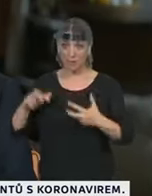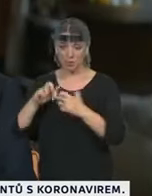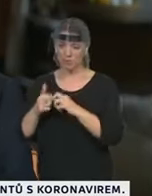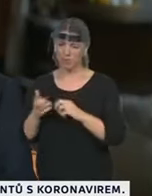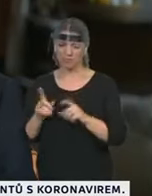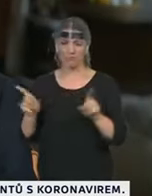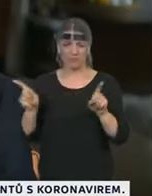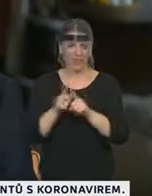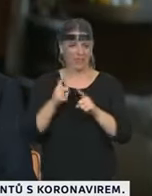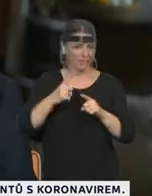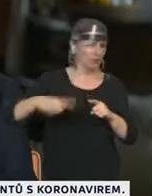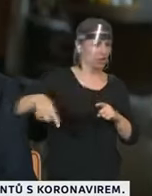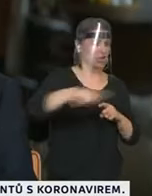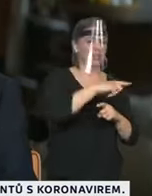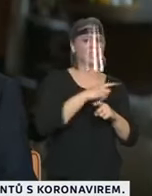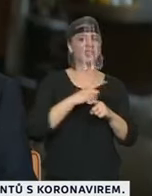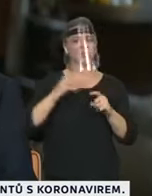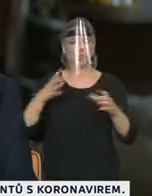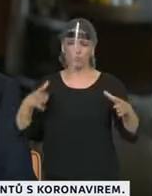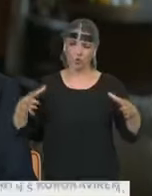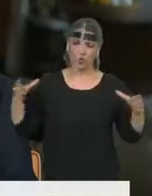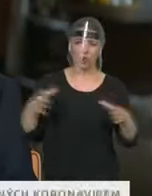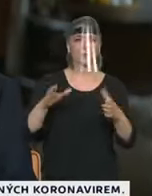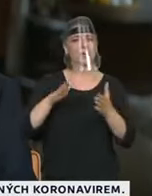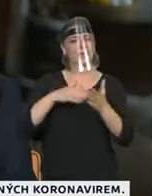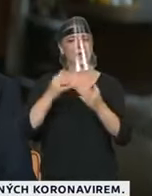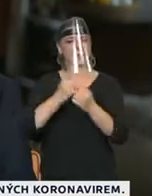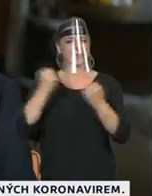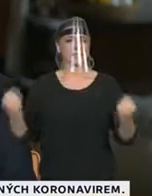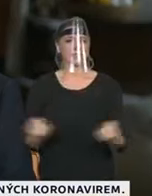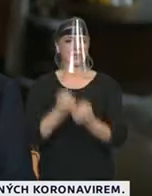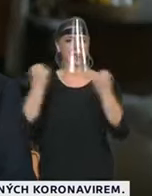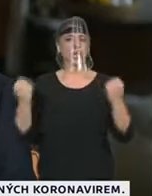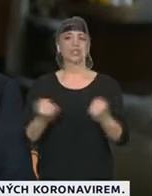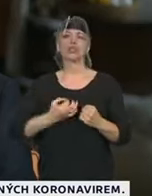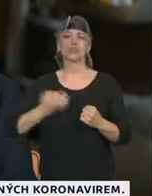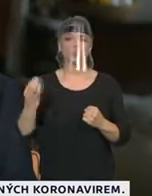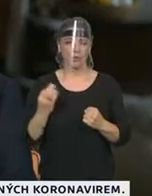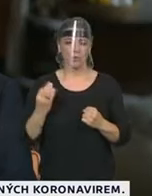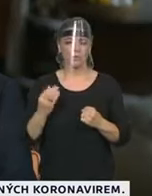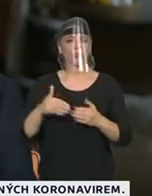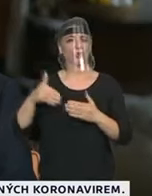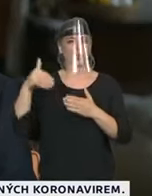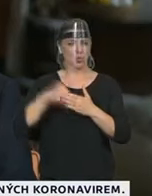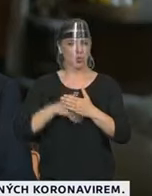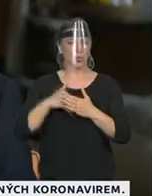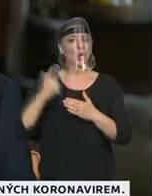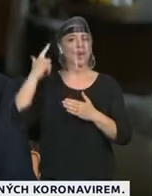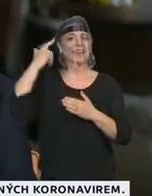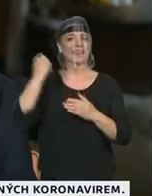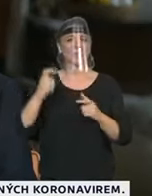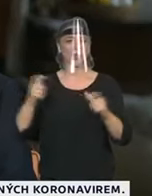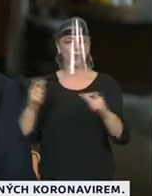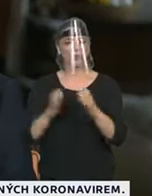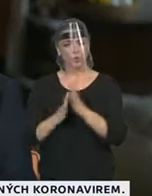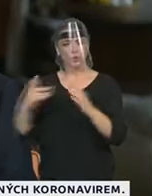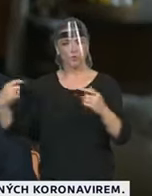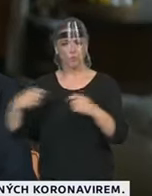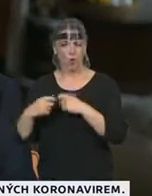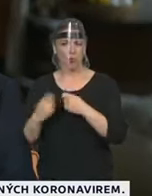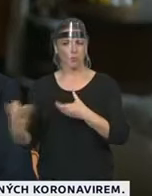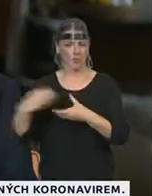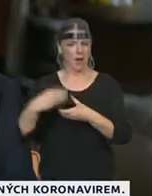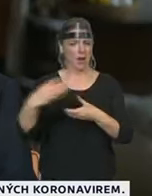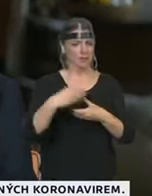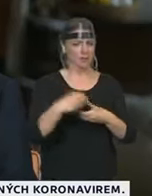na jednom z nejdůležitějších projektů, který se v těchto dnech rodí. A tím je chytrá karanténa. Ve